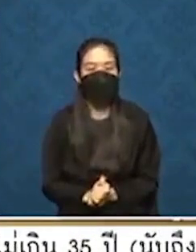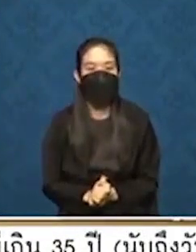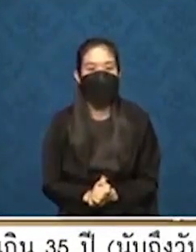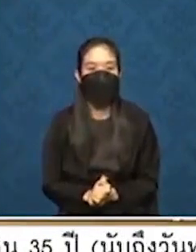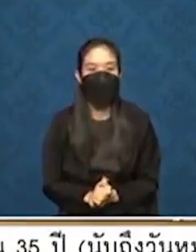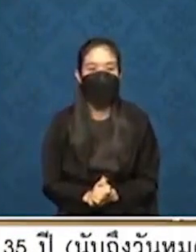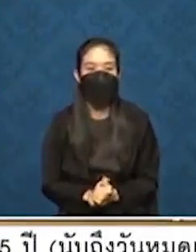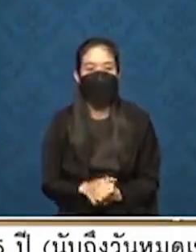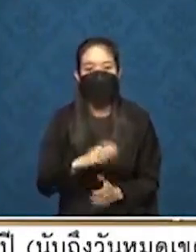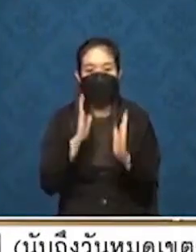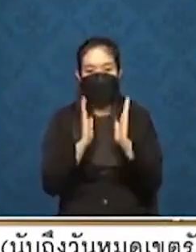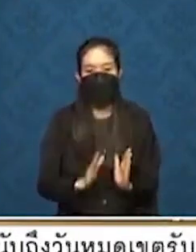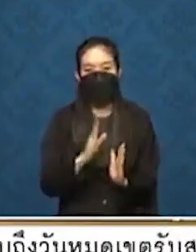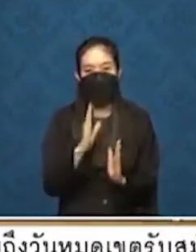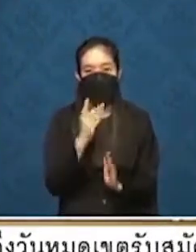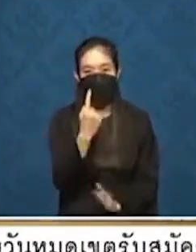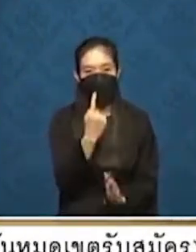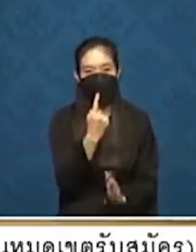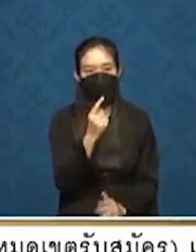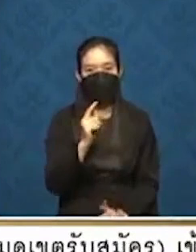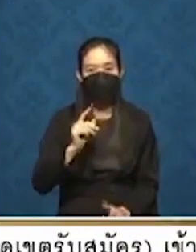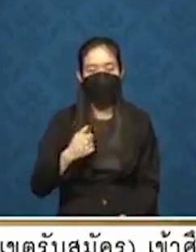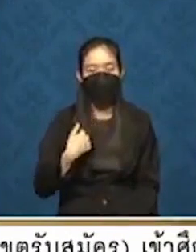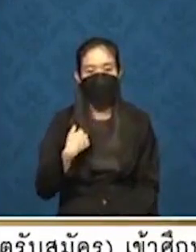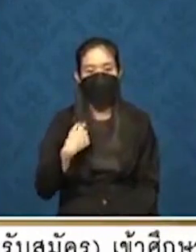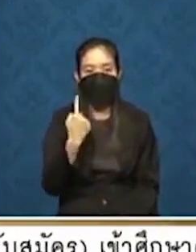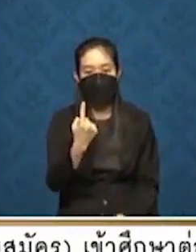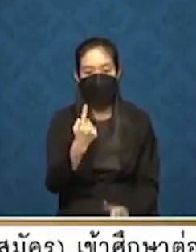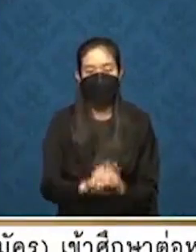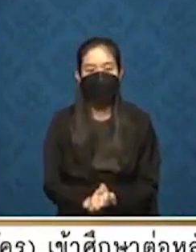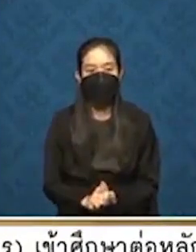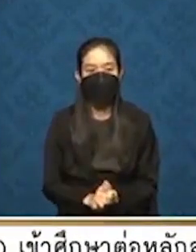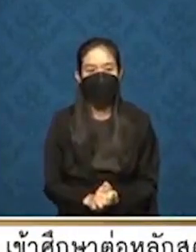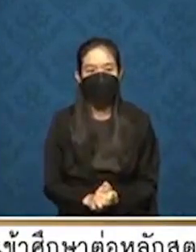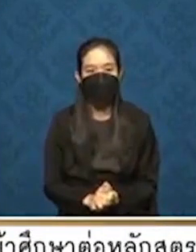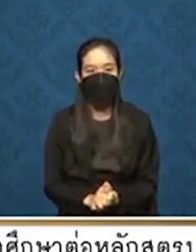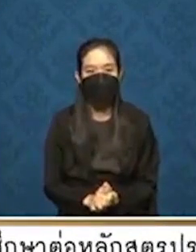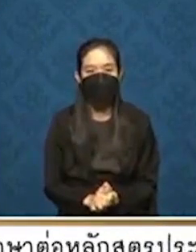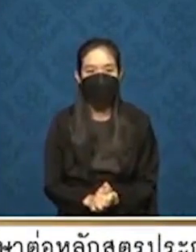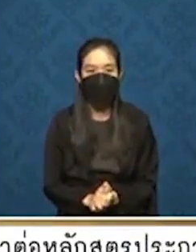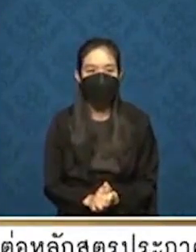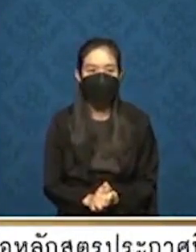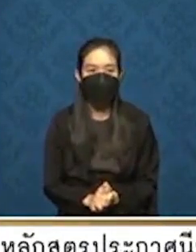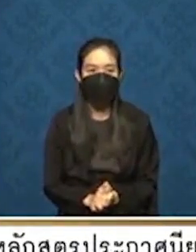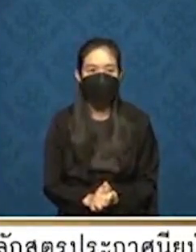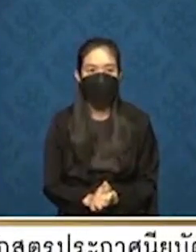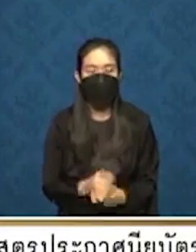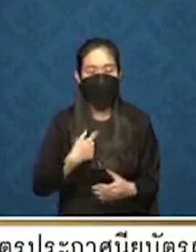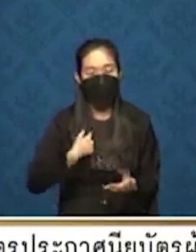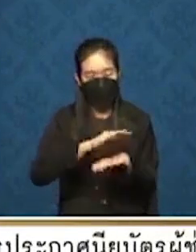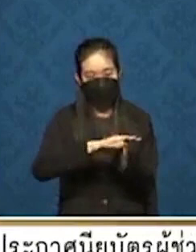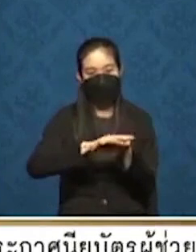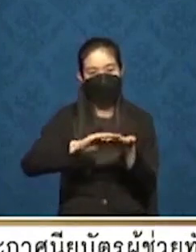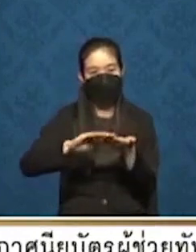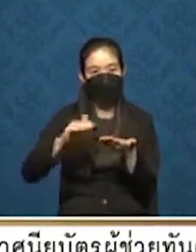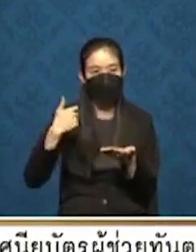ผู้ติลคน ผู้ไล์นะครั เอาแบมมารยาตน่อยในสภา